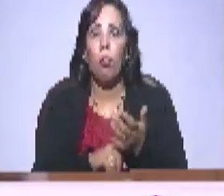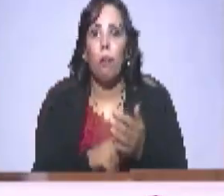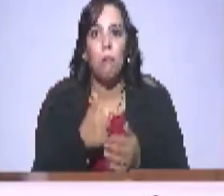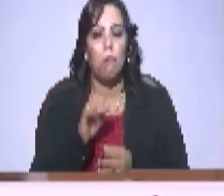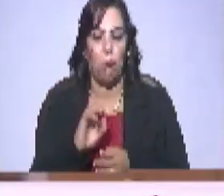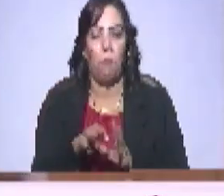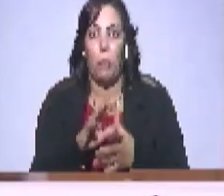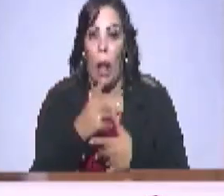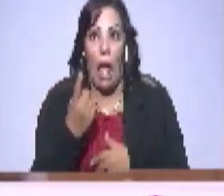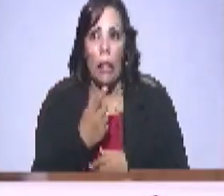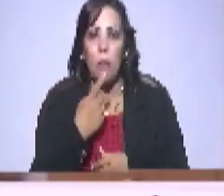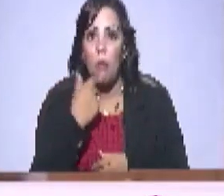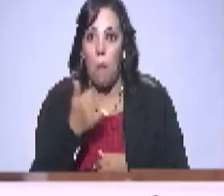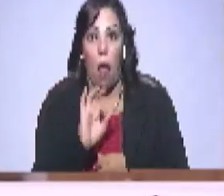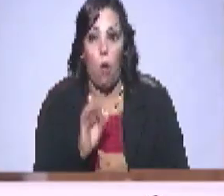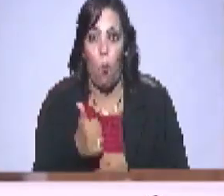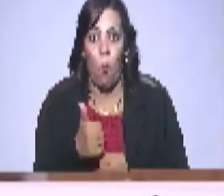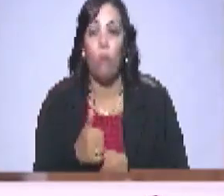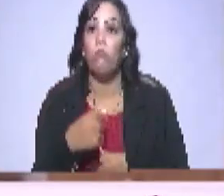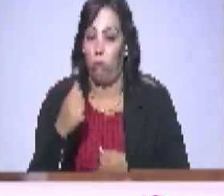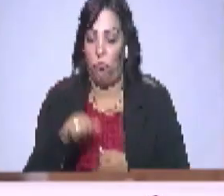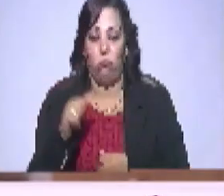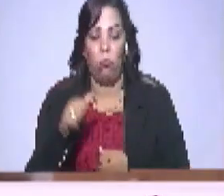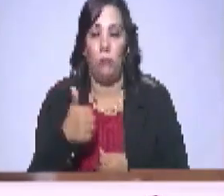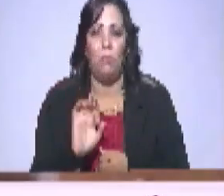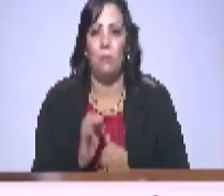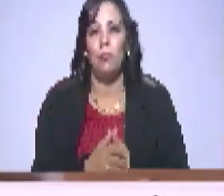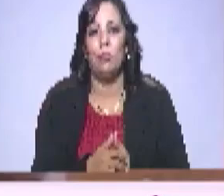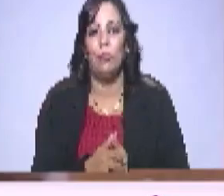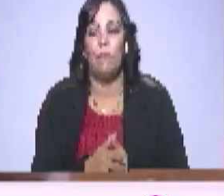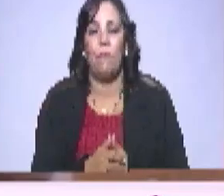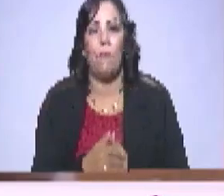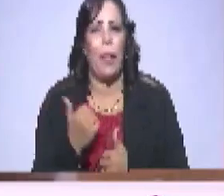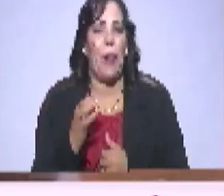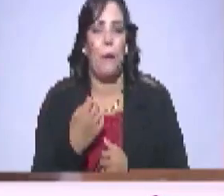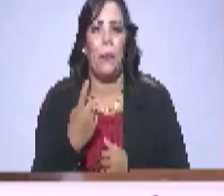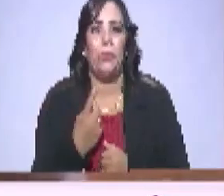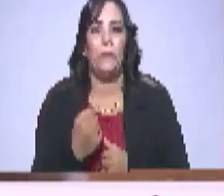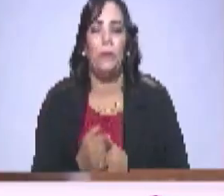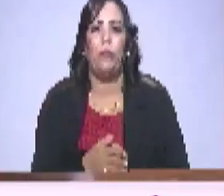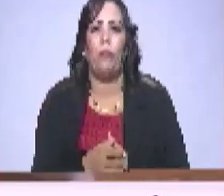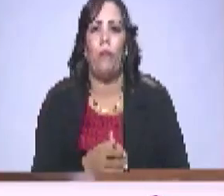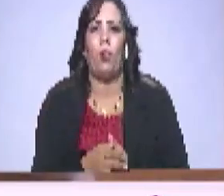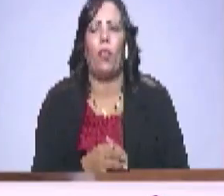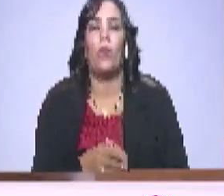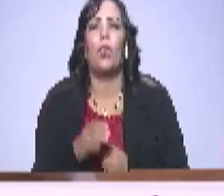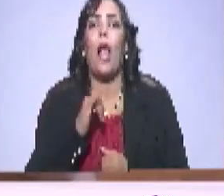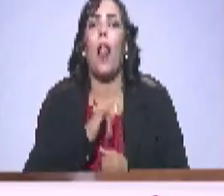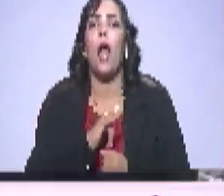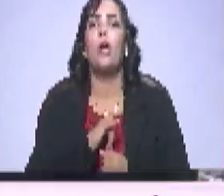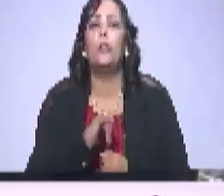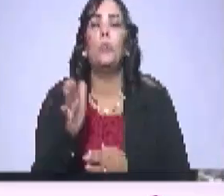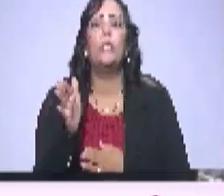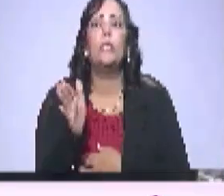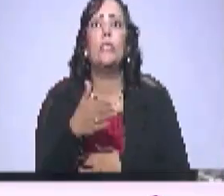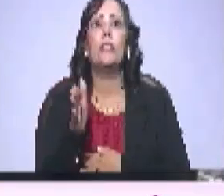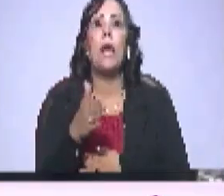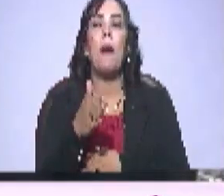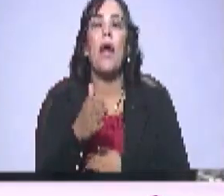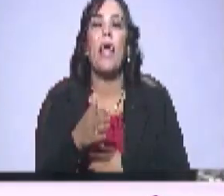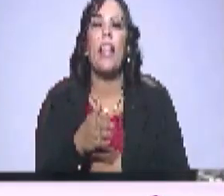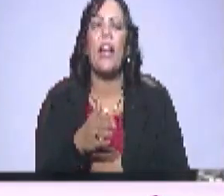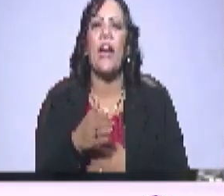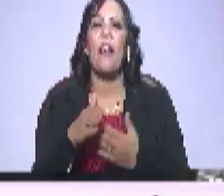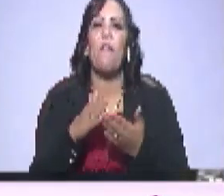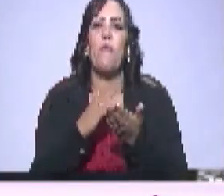بيبقى احسن من طبعا مفيش مشكله. شغال دايما السمك الفيليه بيبقى سهل في الشغل